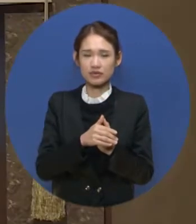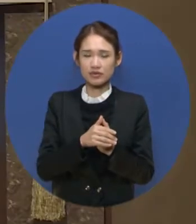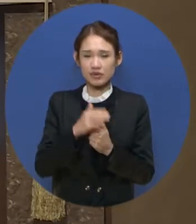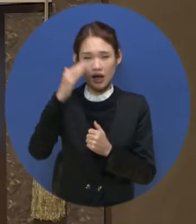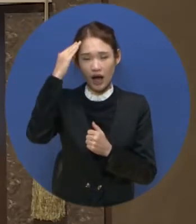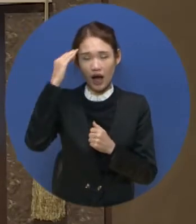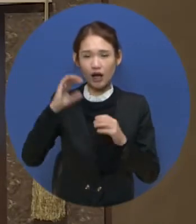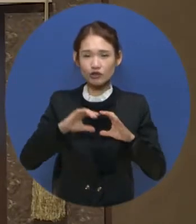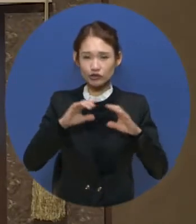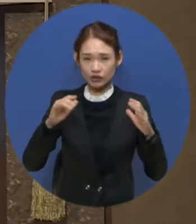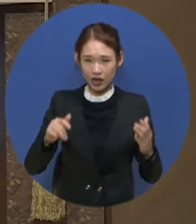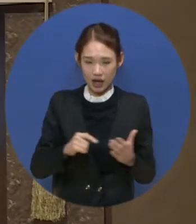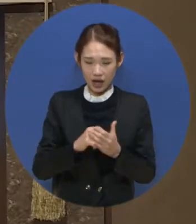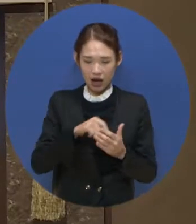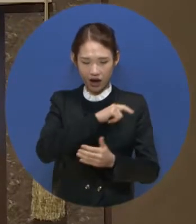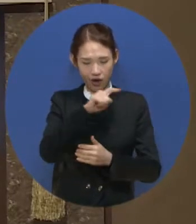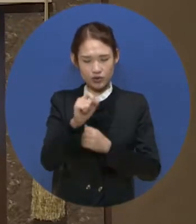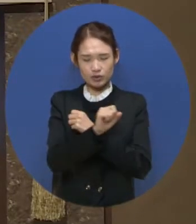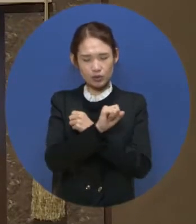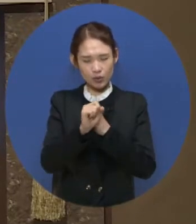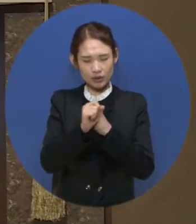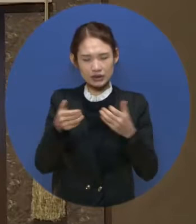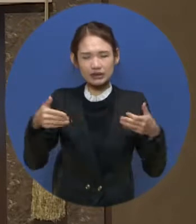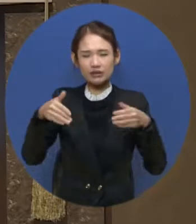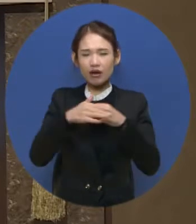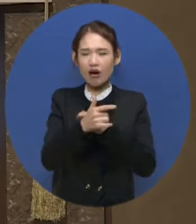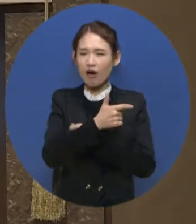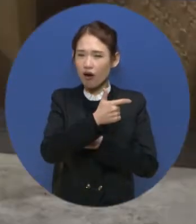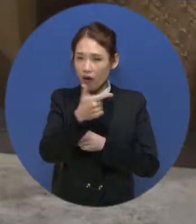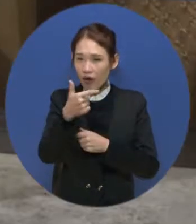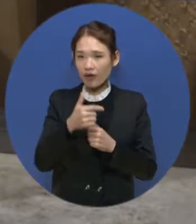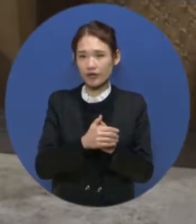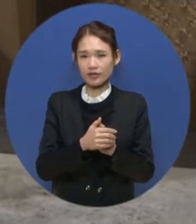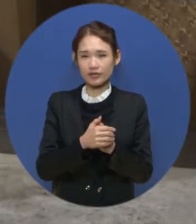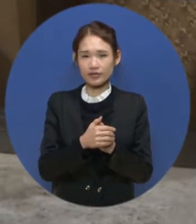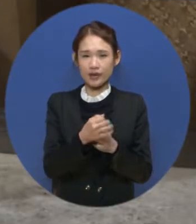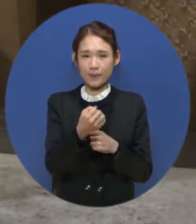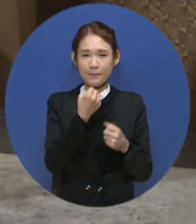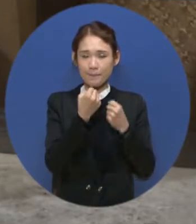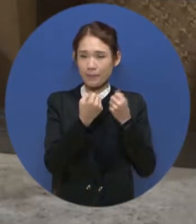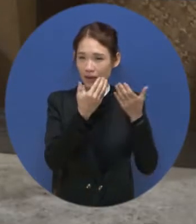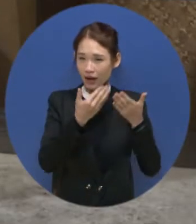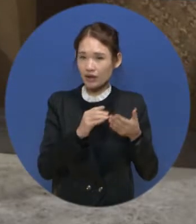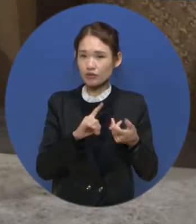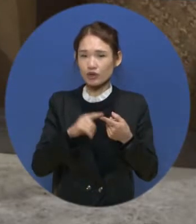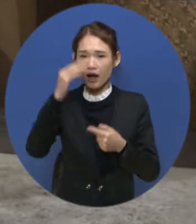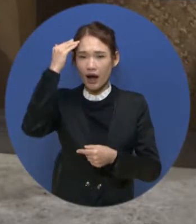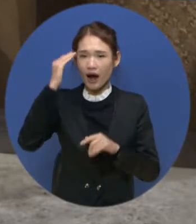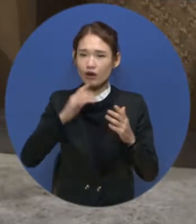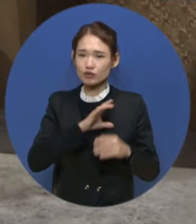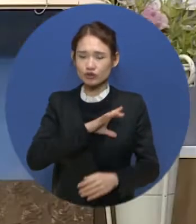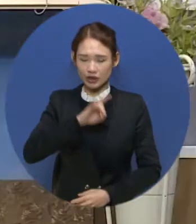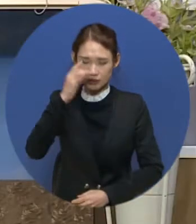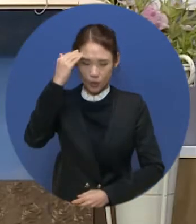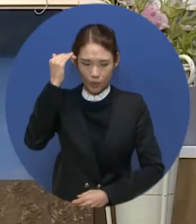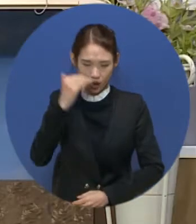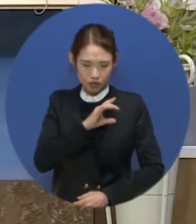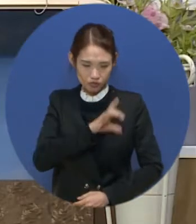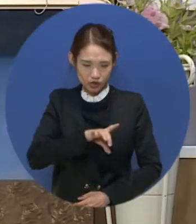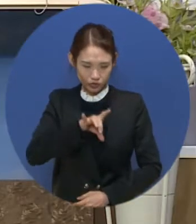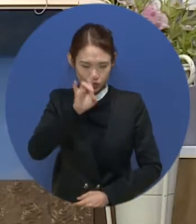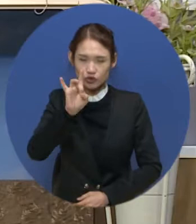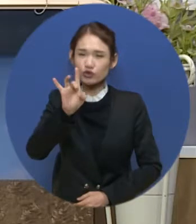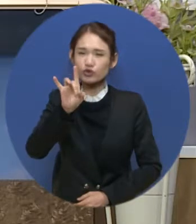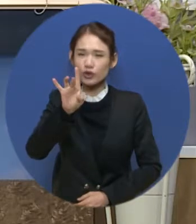우리나라에서는 그래도 좀 큰 편에 속하는 그런 복지관입니다. 네, 이제 말씀하신 것처럼 국내 최초 또 국내 유일이라는 수식어를